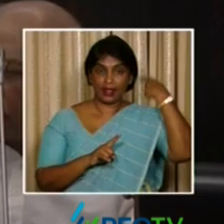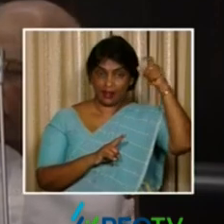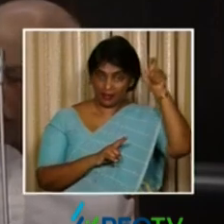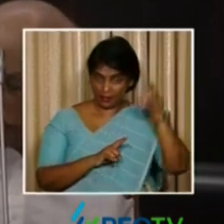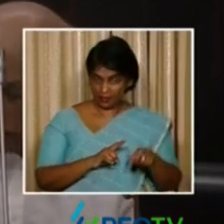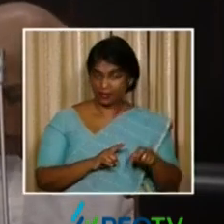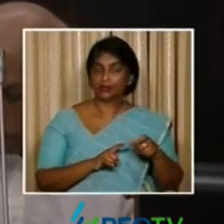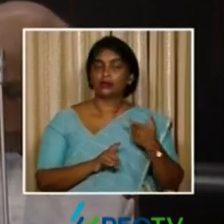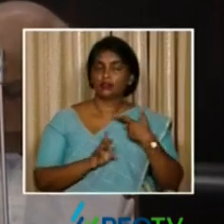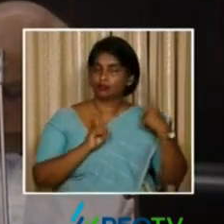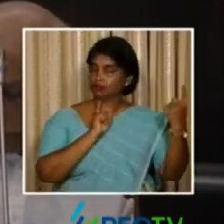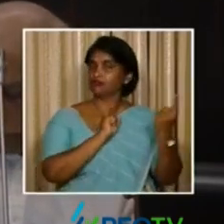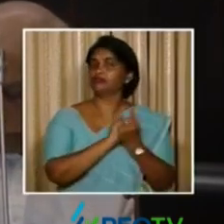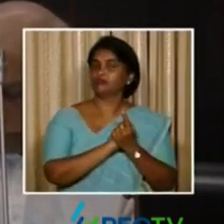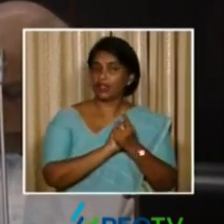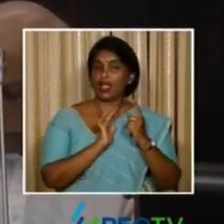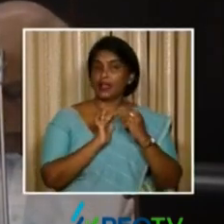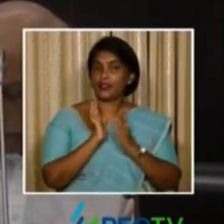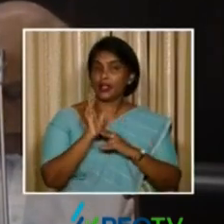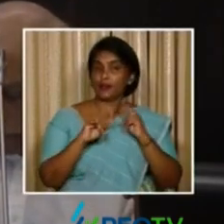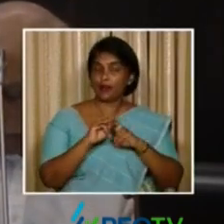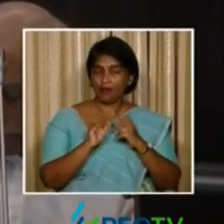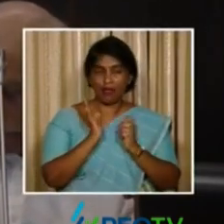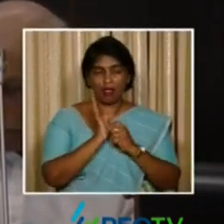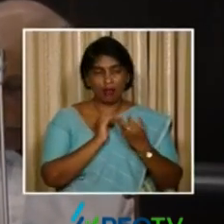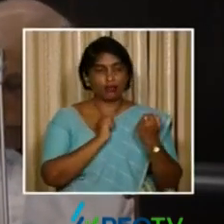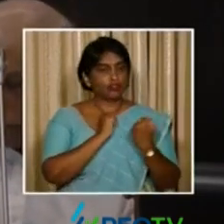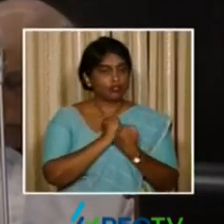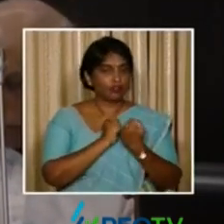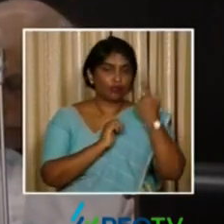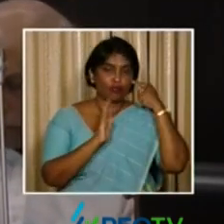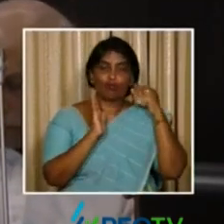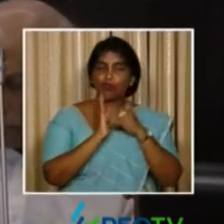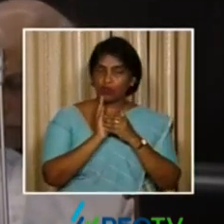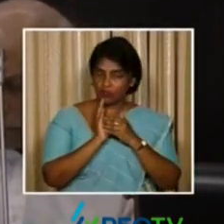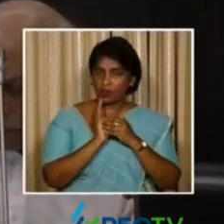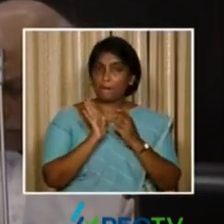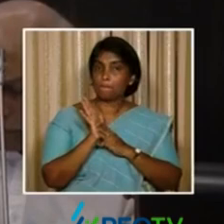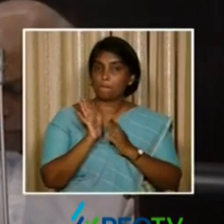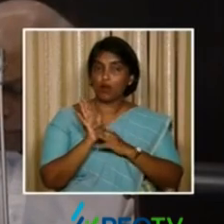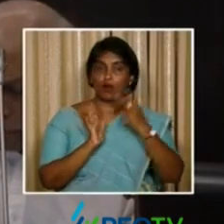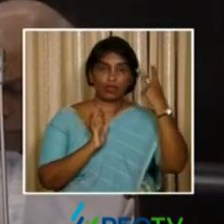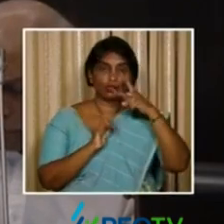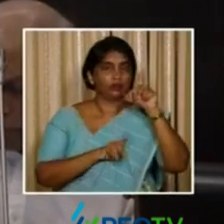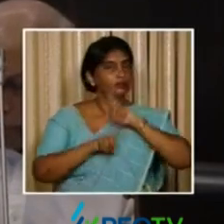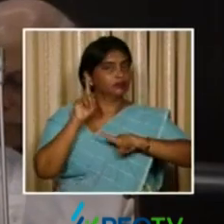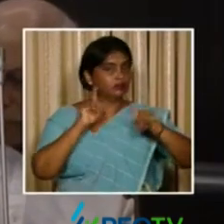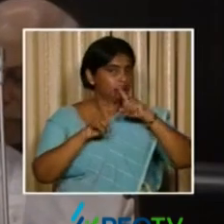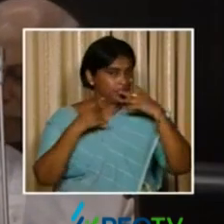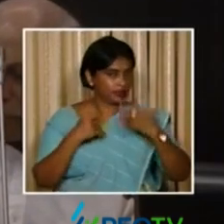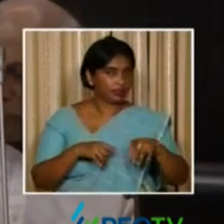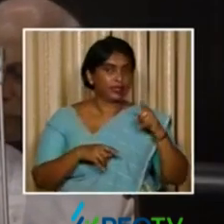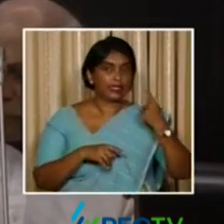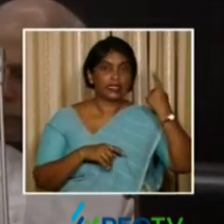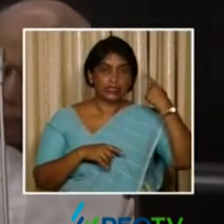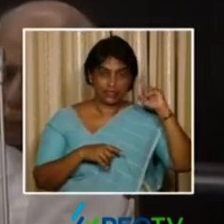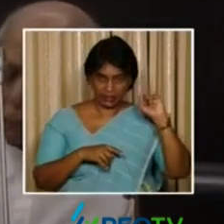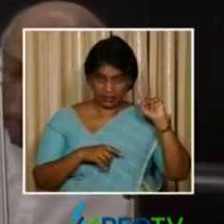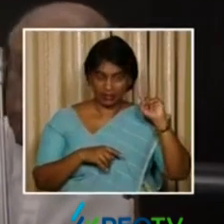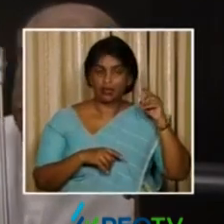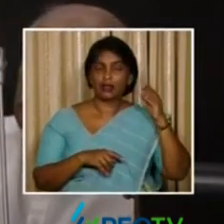முன்னெடுத்திருந்தது. திடீர் வரி நீக்கம் அரசாங்கத்தின் வருமானம் குறைய காரணமானது. வருமானத்தை அதிகரிப்பதற்காக